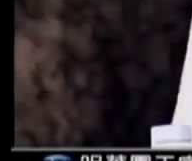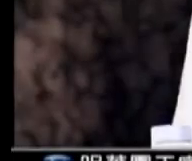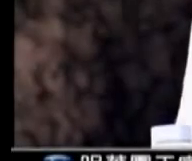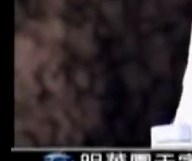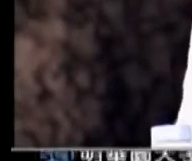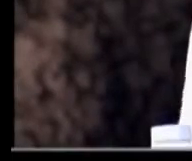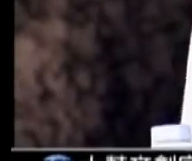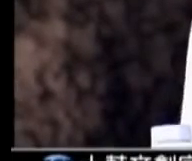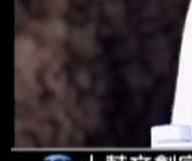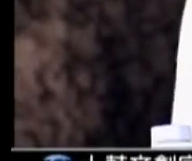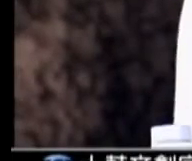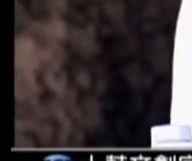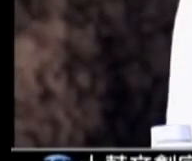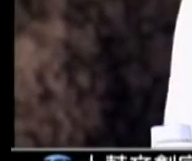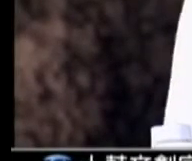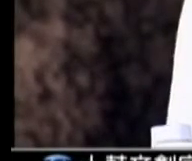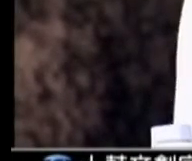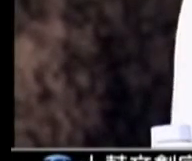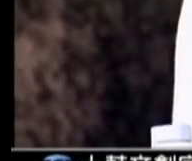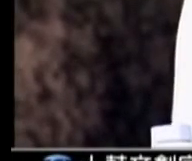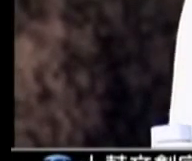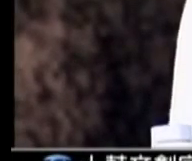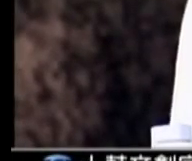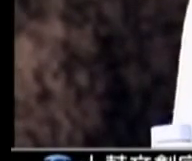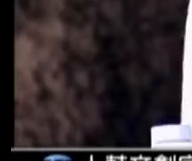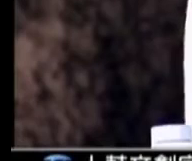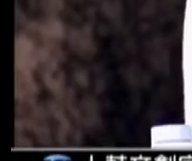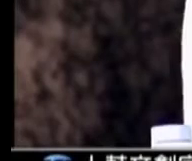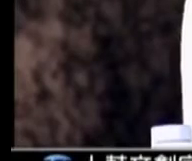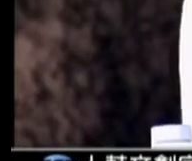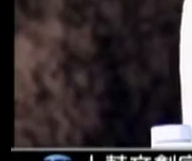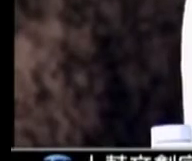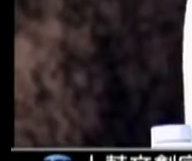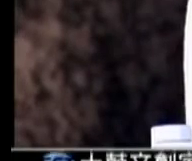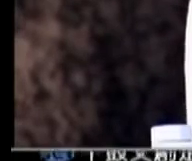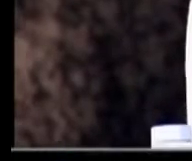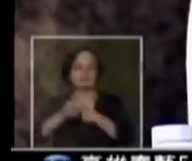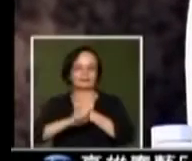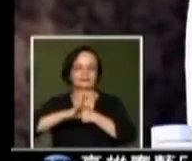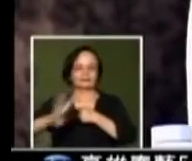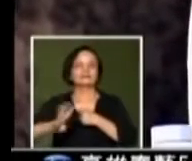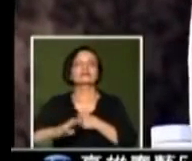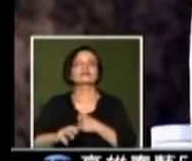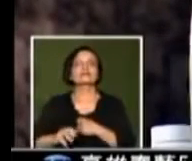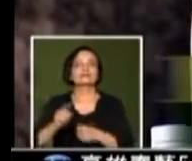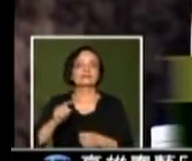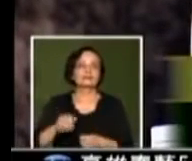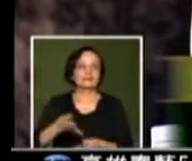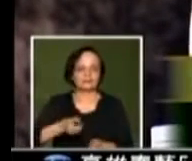全国的观众朋友以及现场的观众朋友，大家好，欢迎再度回到民进党第十四届党主席选举政见发表会的现